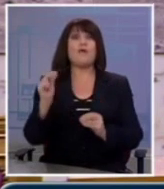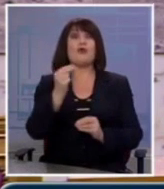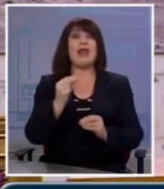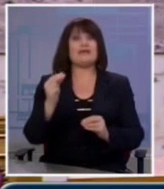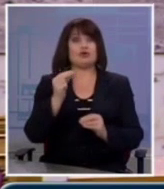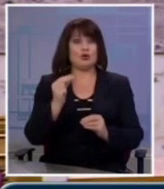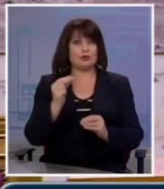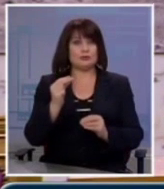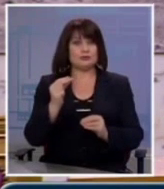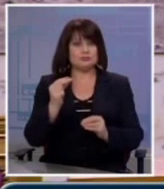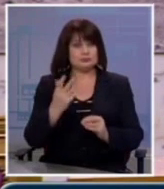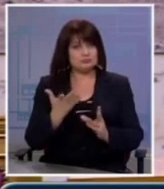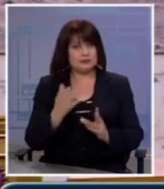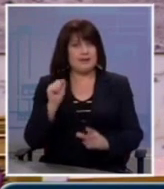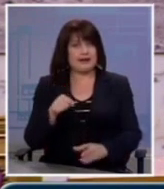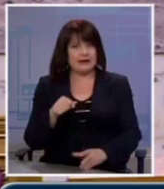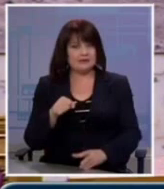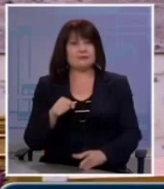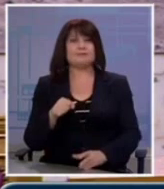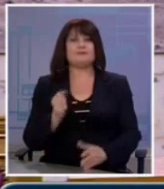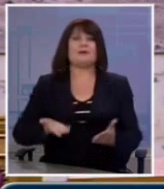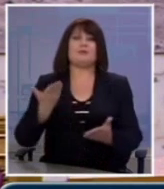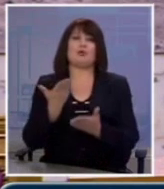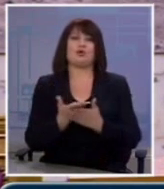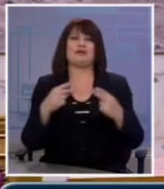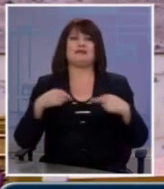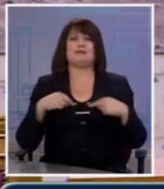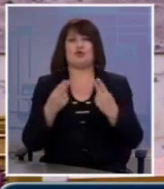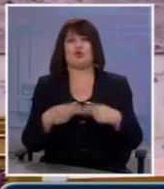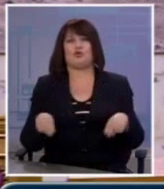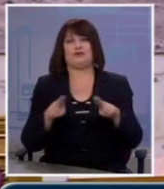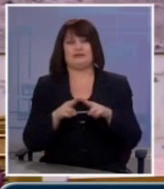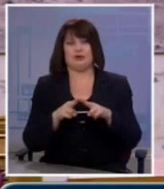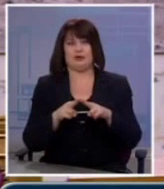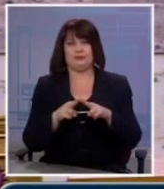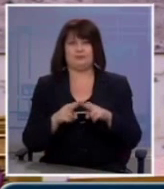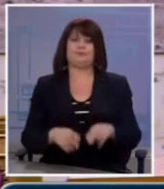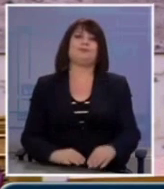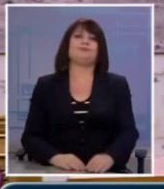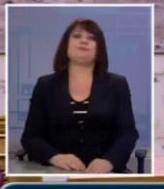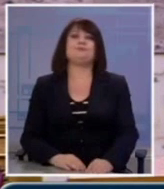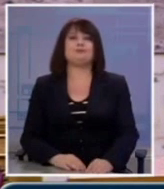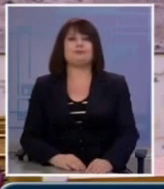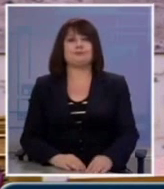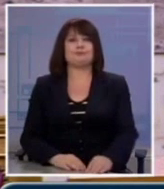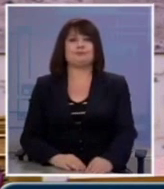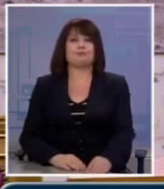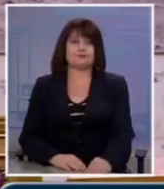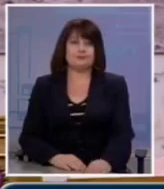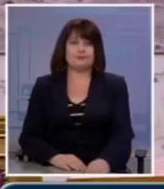βουλευτών που λαμβάνεται με πρόταση του Υπουργικού Συμβουλίου.